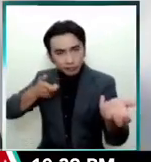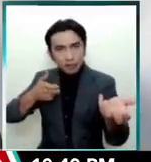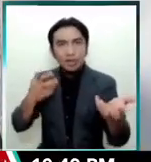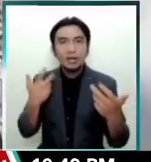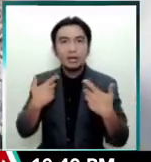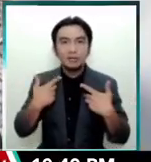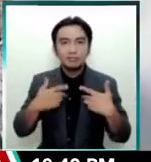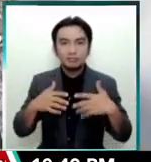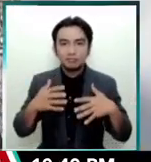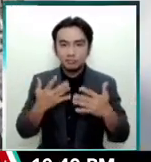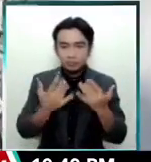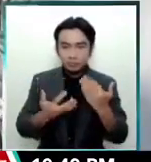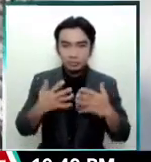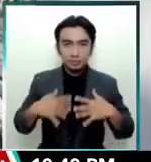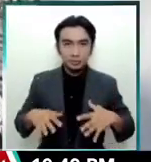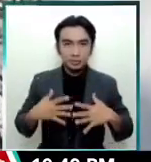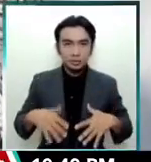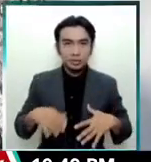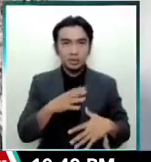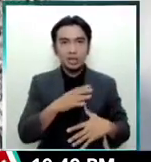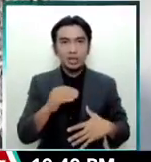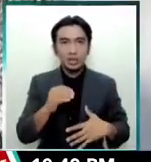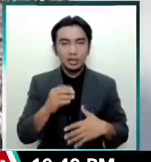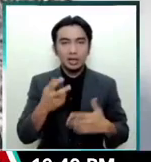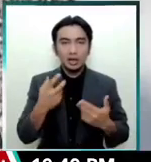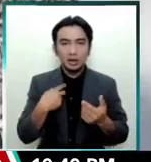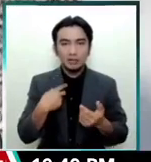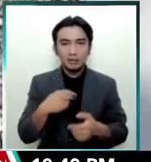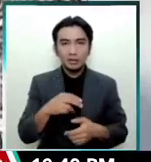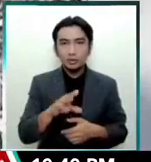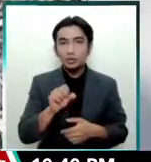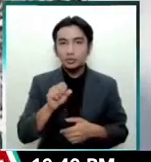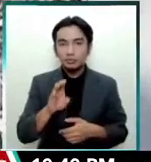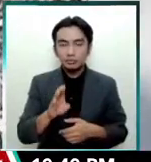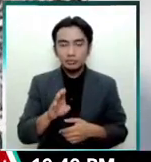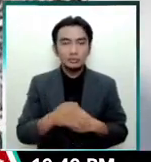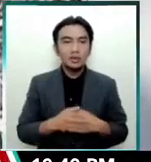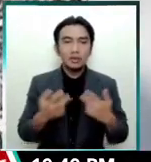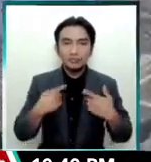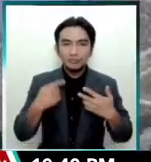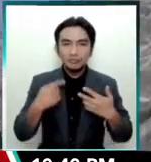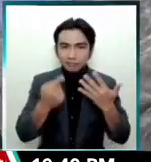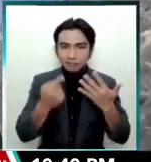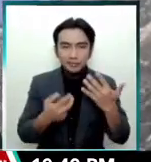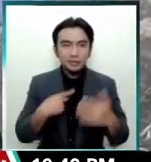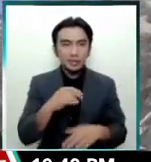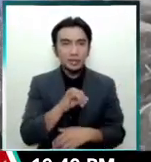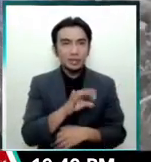at isang flash drive. Nakarecover din ng mga ID at mga personal na dokumento tulad ng